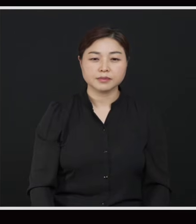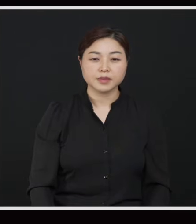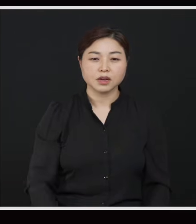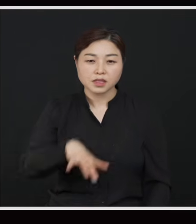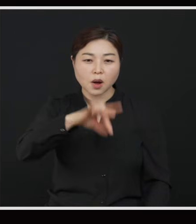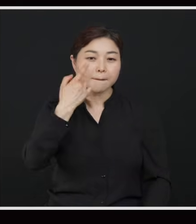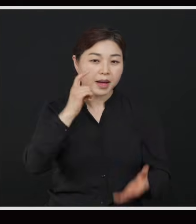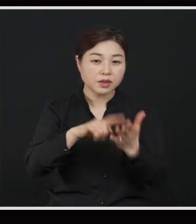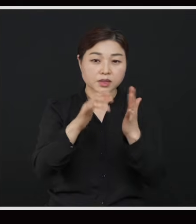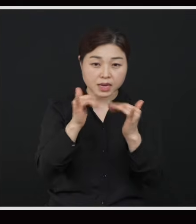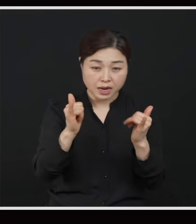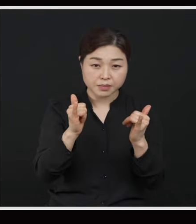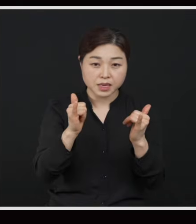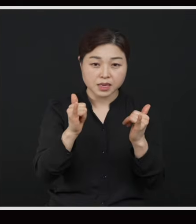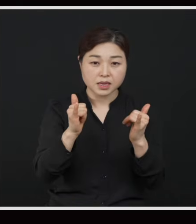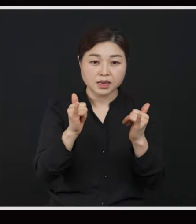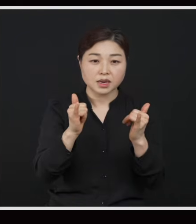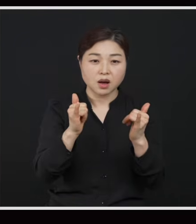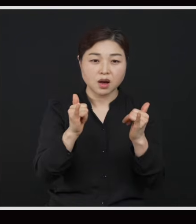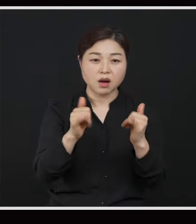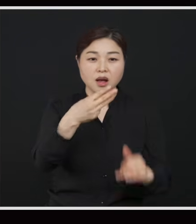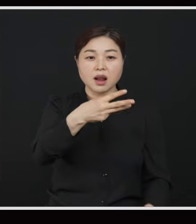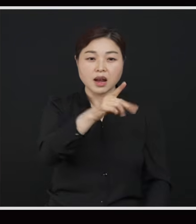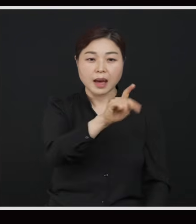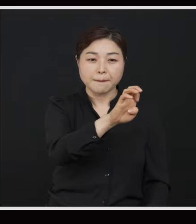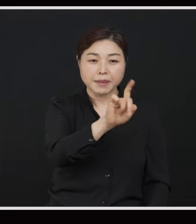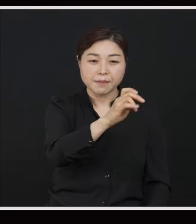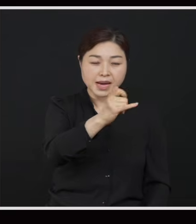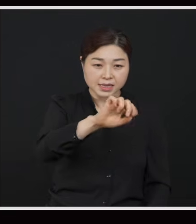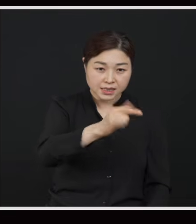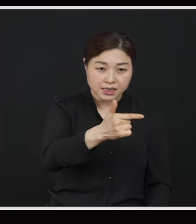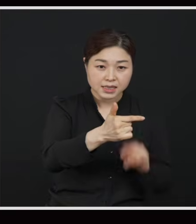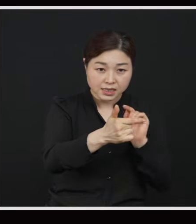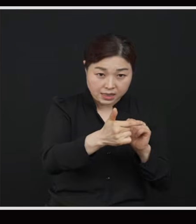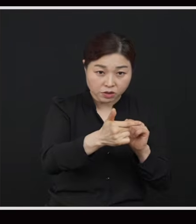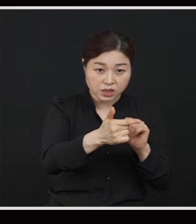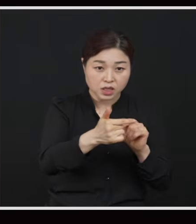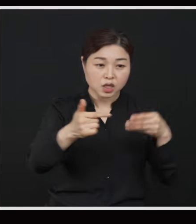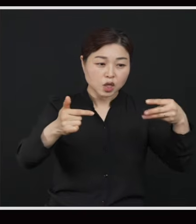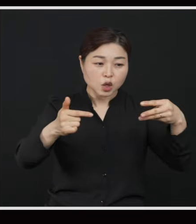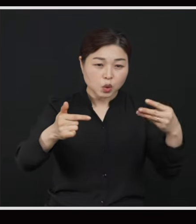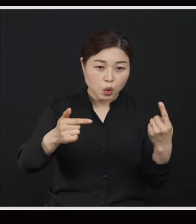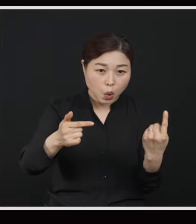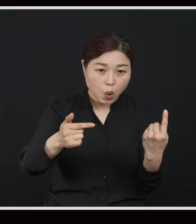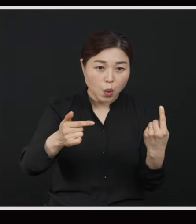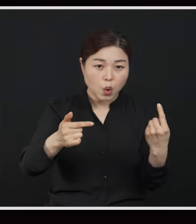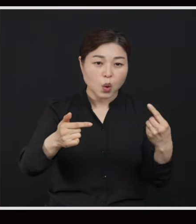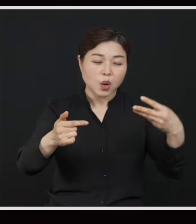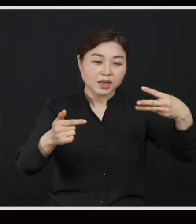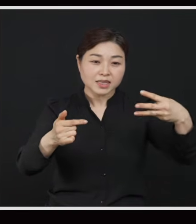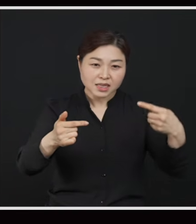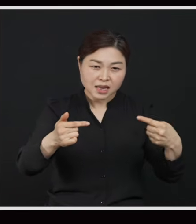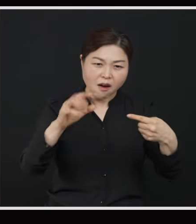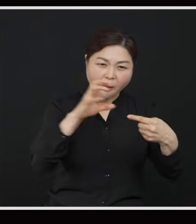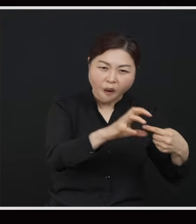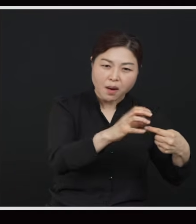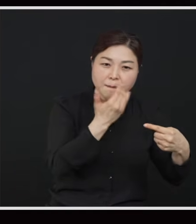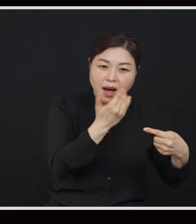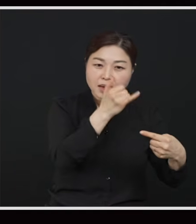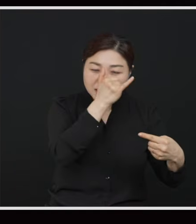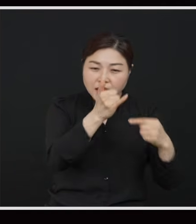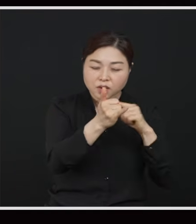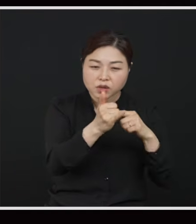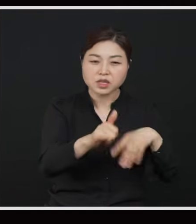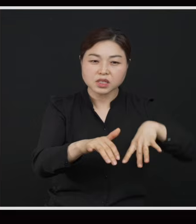단백질입니다. 그리고 그걸 처음에 발견한 사람은 이 라파마이신이 TOR을 억제를 한다는 거 처음 발견한 사람들은 지금